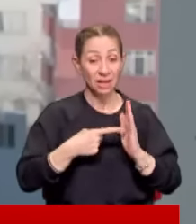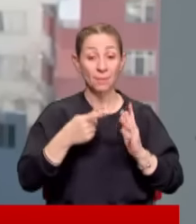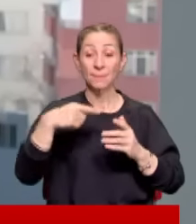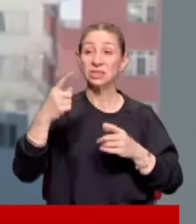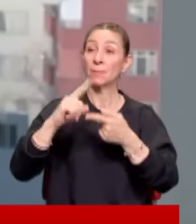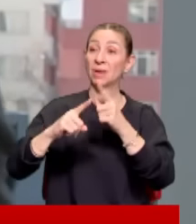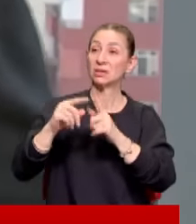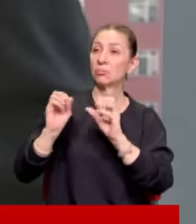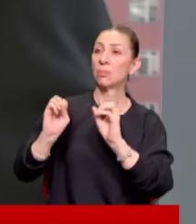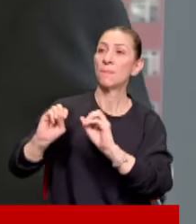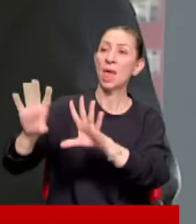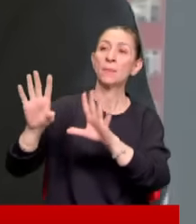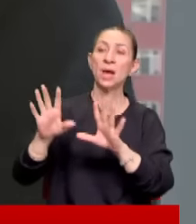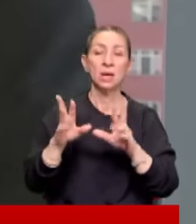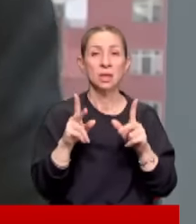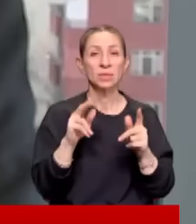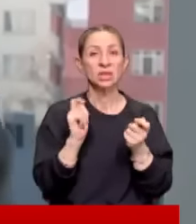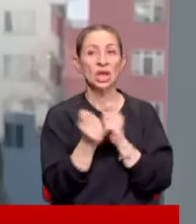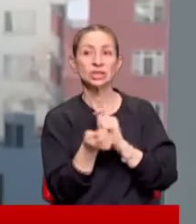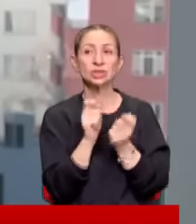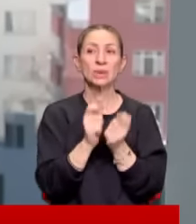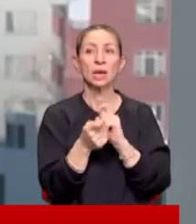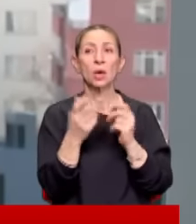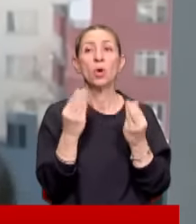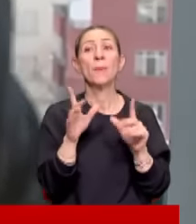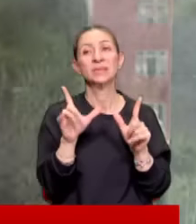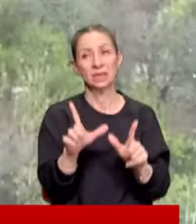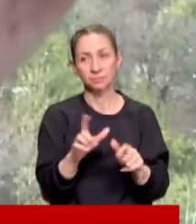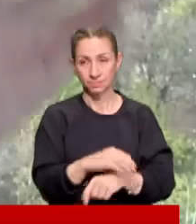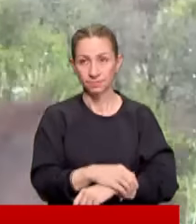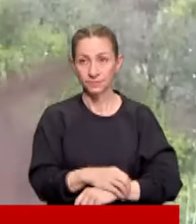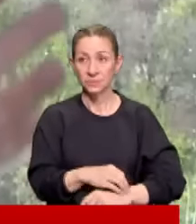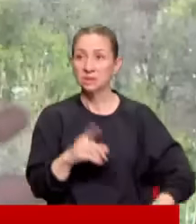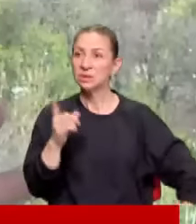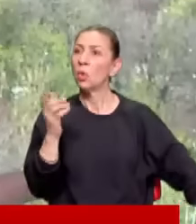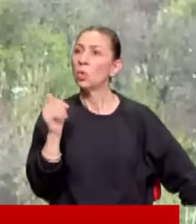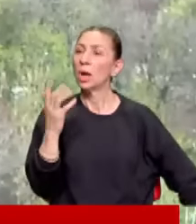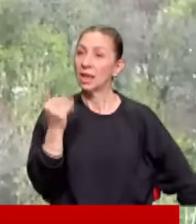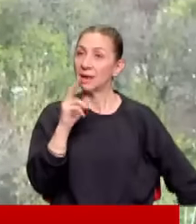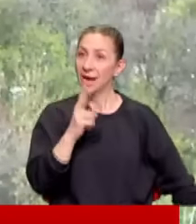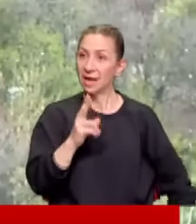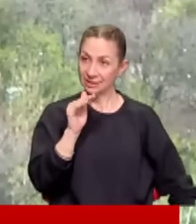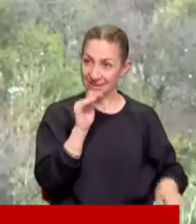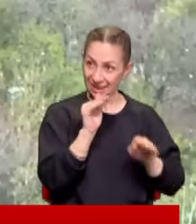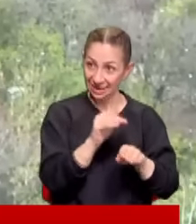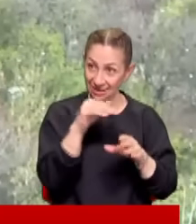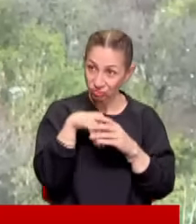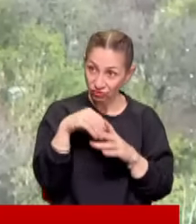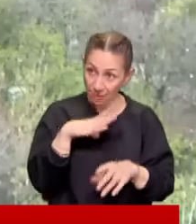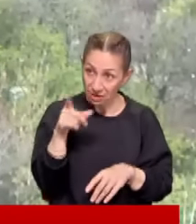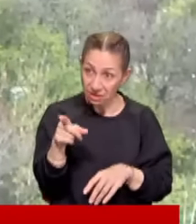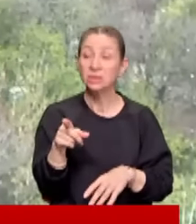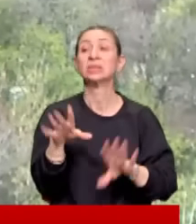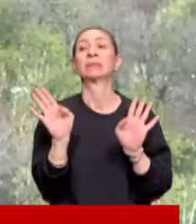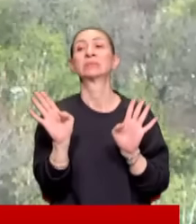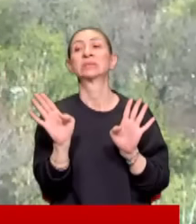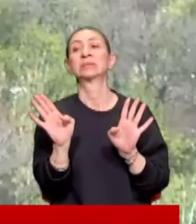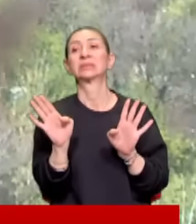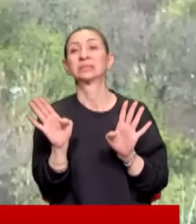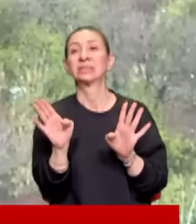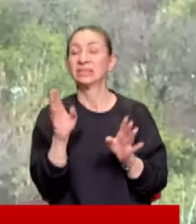partinin pozisyonuna göre eklemleme. Siz de o gün alınan kararı destekleyenler arasında mıydınız, değil